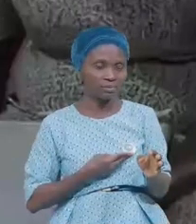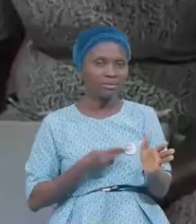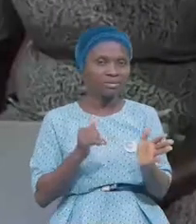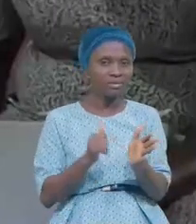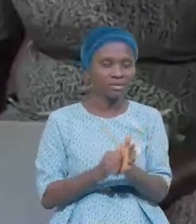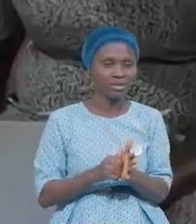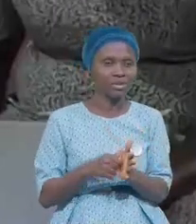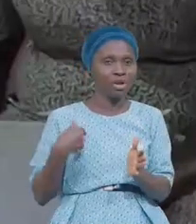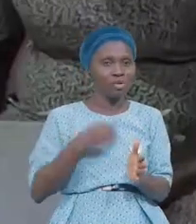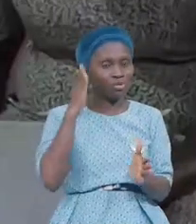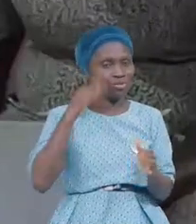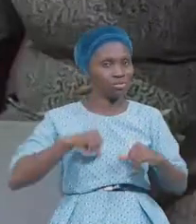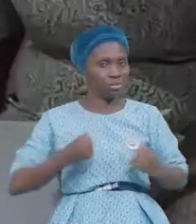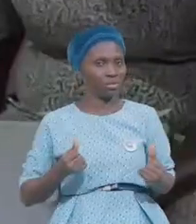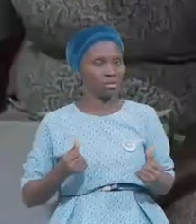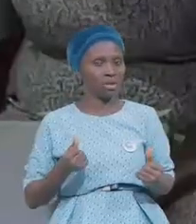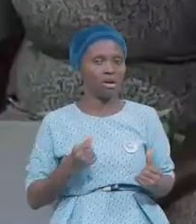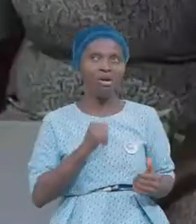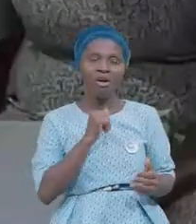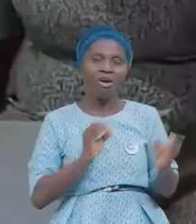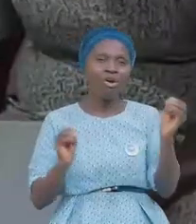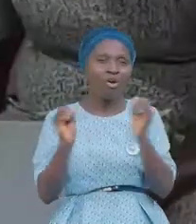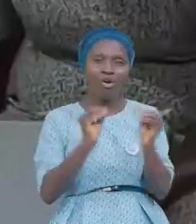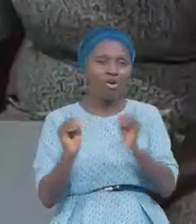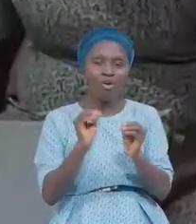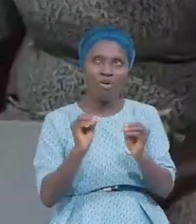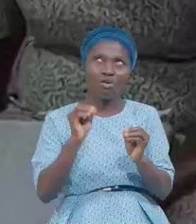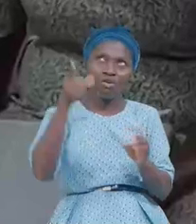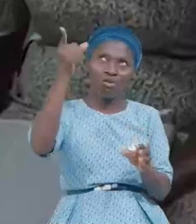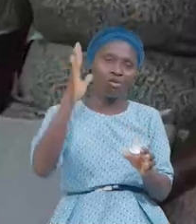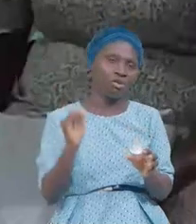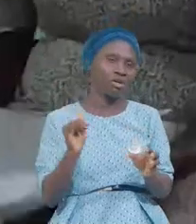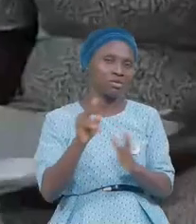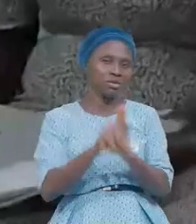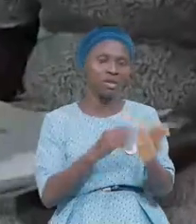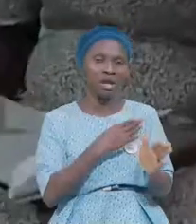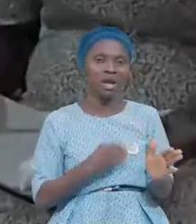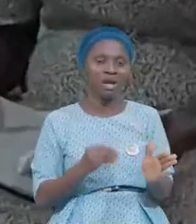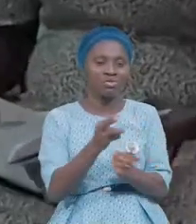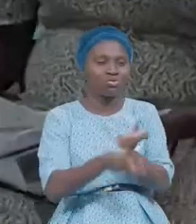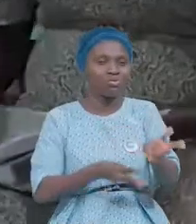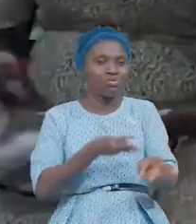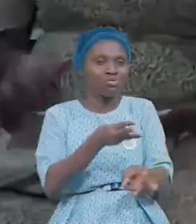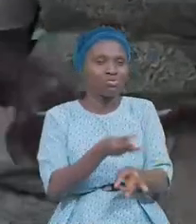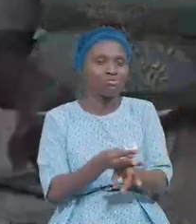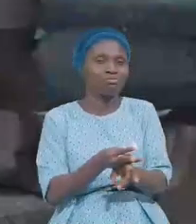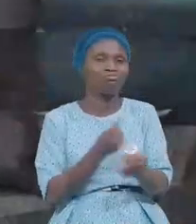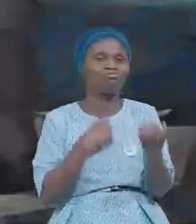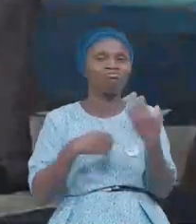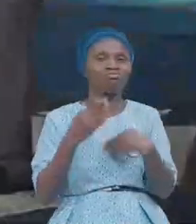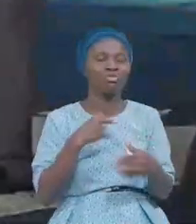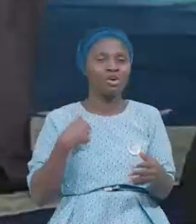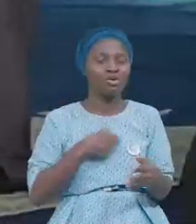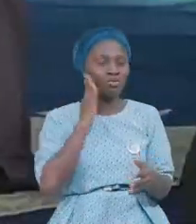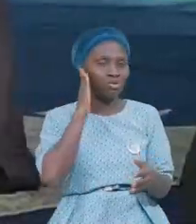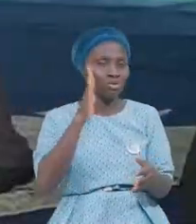à l'impiété et aux convoitises mondaines et à vivre dans le siècle présent selon la sagesse,